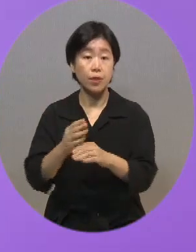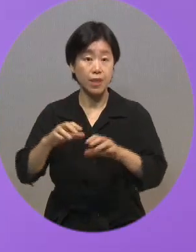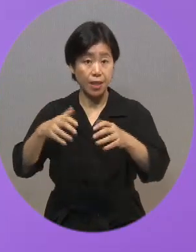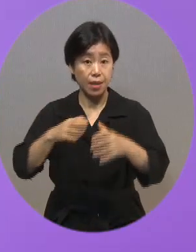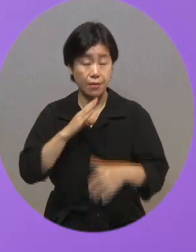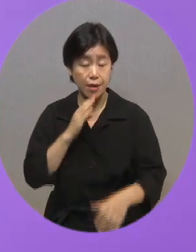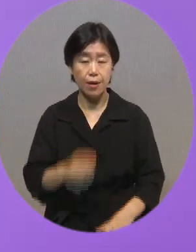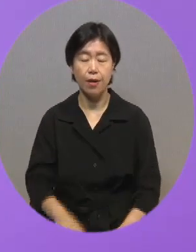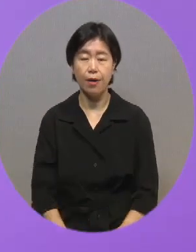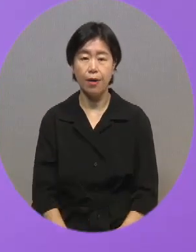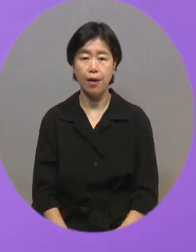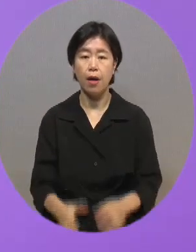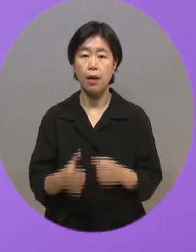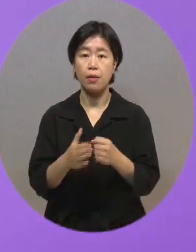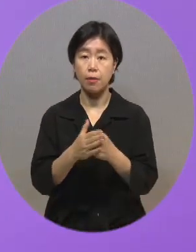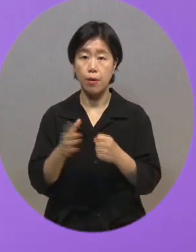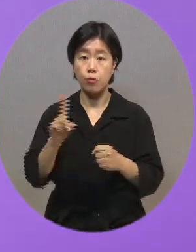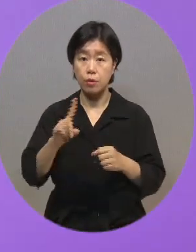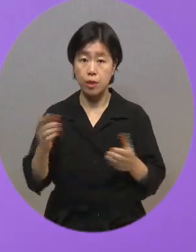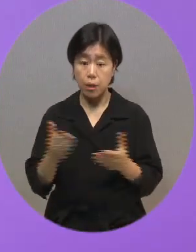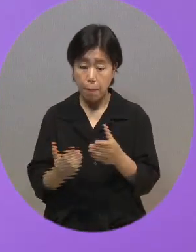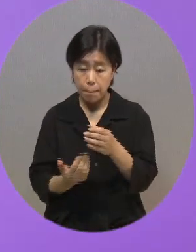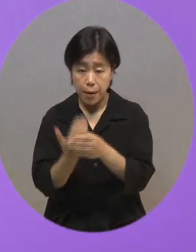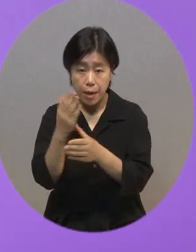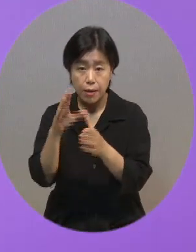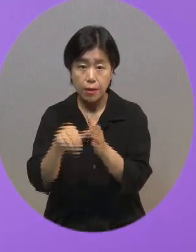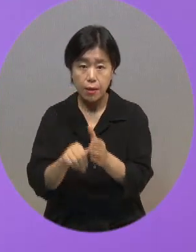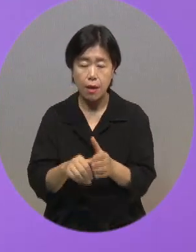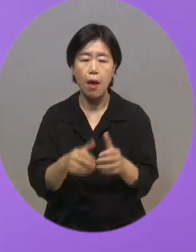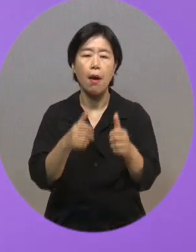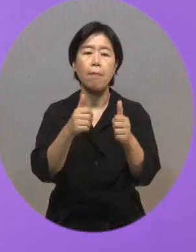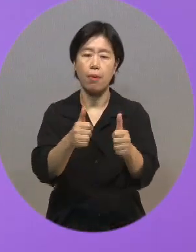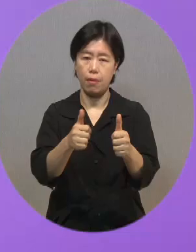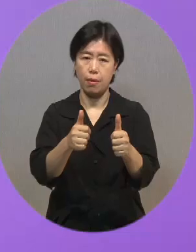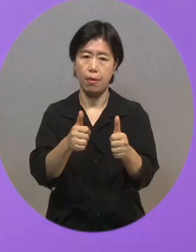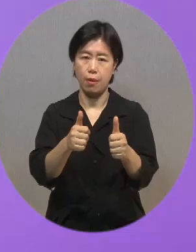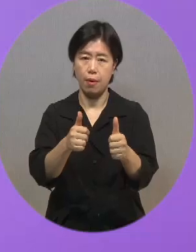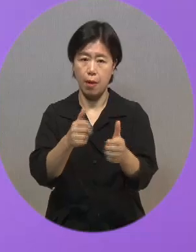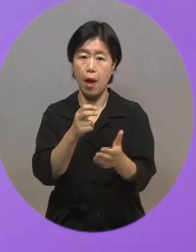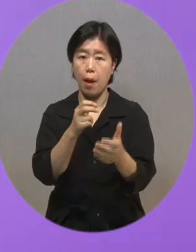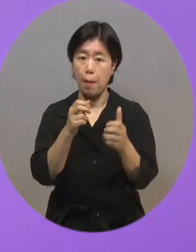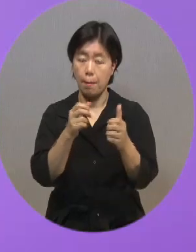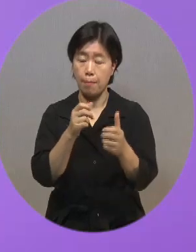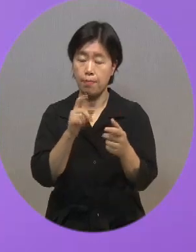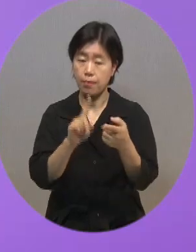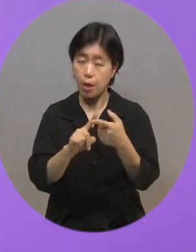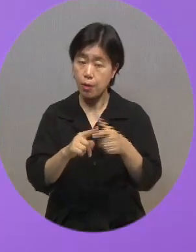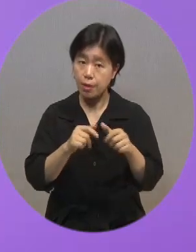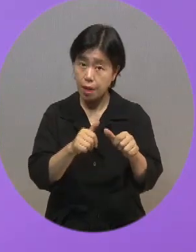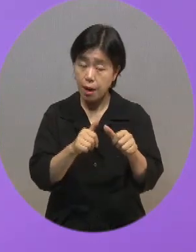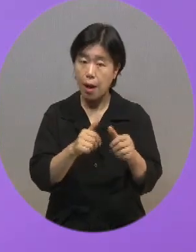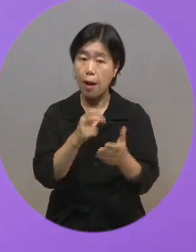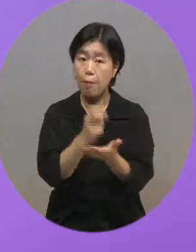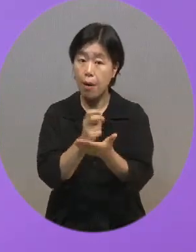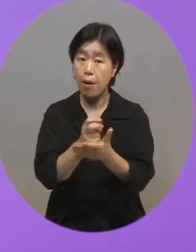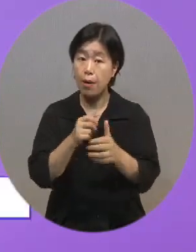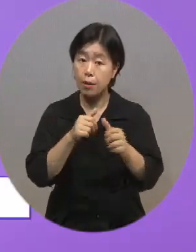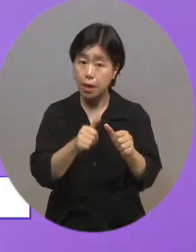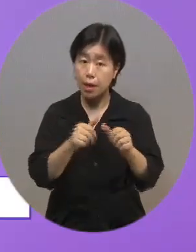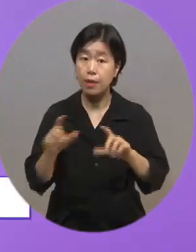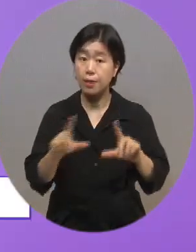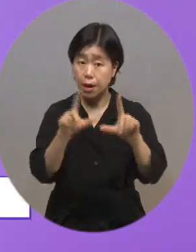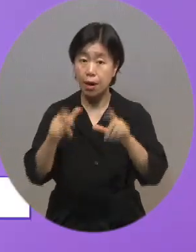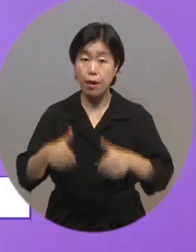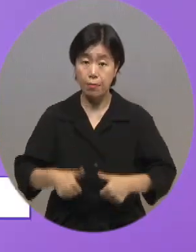국가이기 때문에 모든 것이 법에 의해서 운용되는 그런 사회란 말이죠.